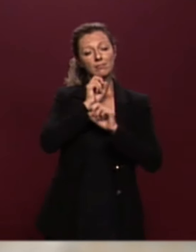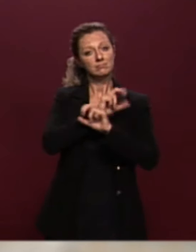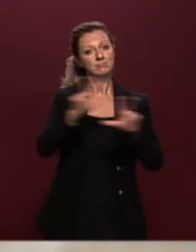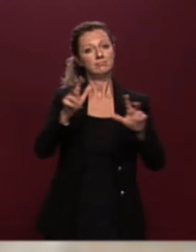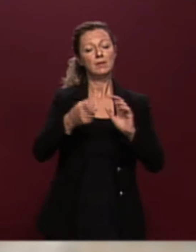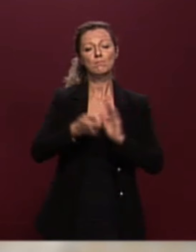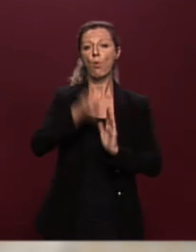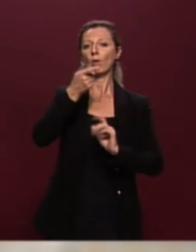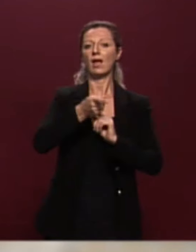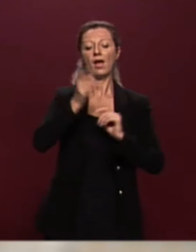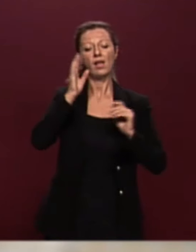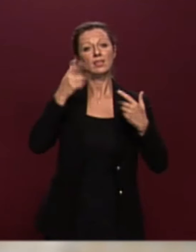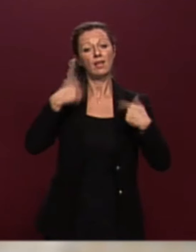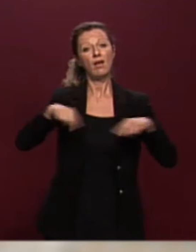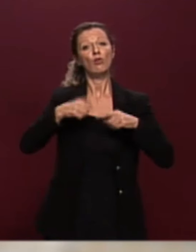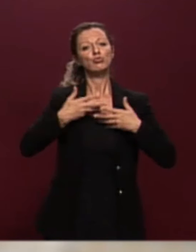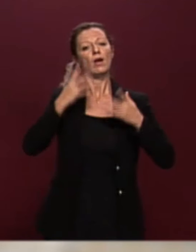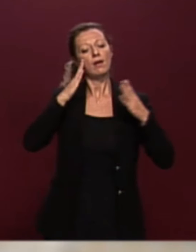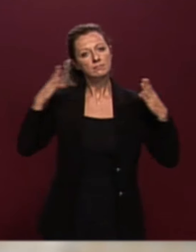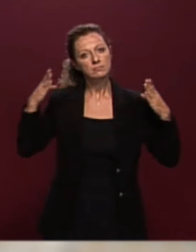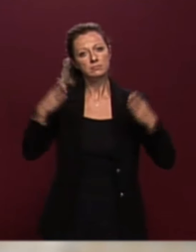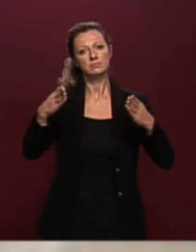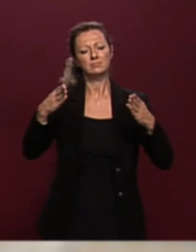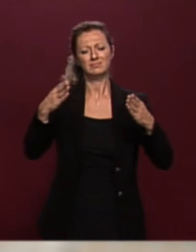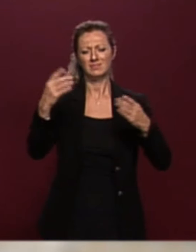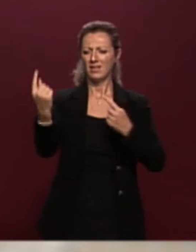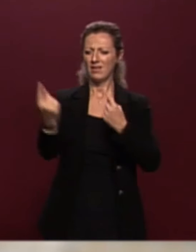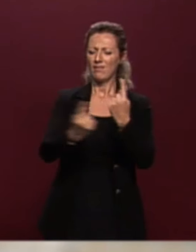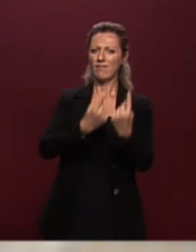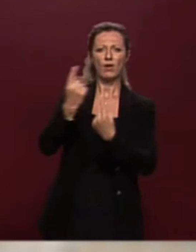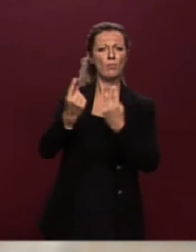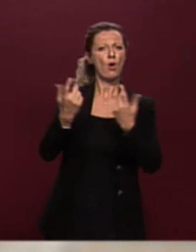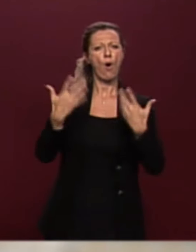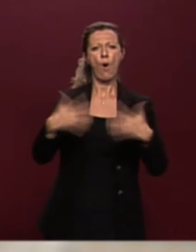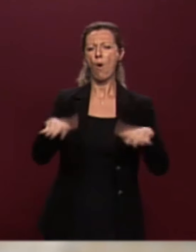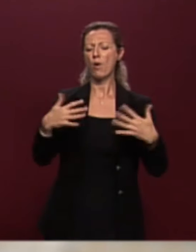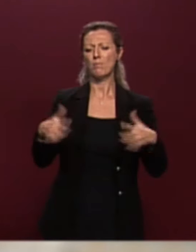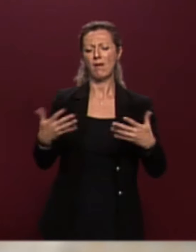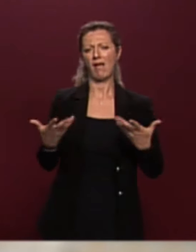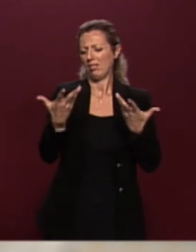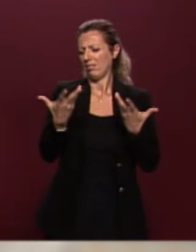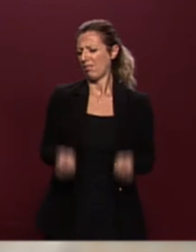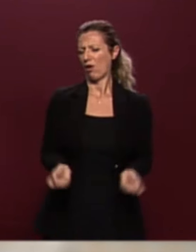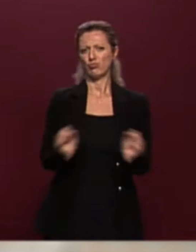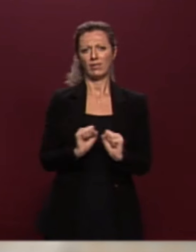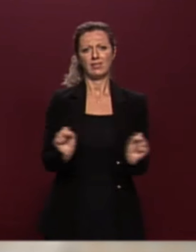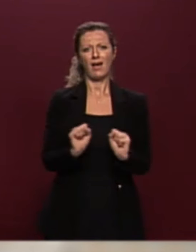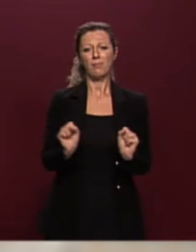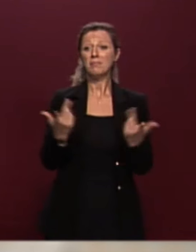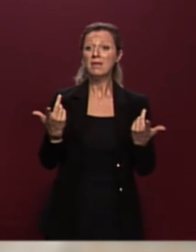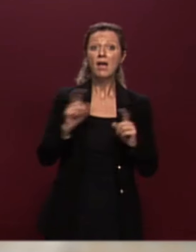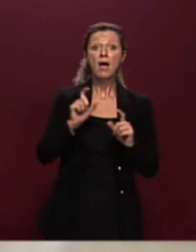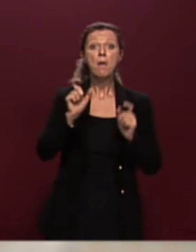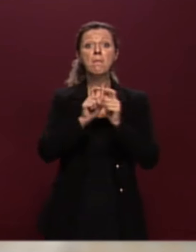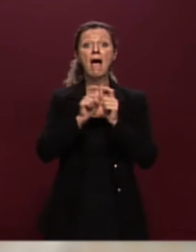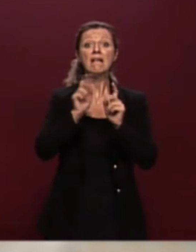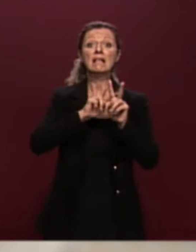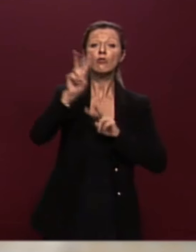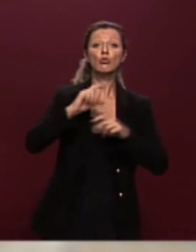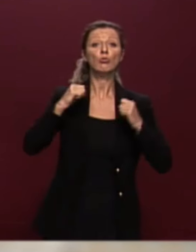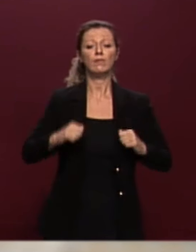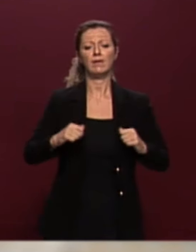su un fenomeno che ha ormai raggiunto una dimensione indegna per un Paese civile. Secondo le